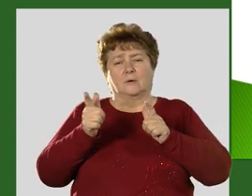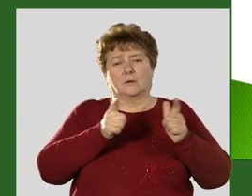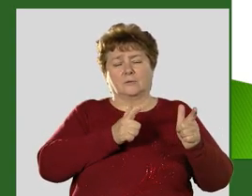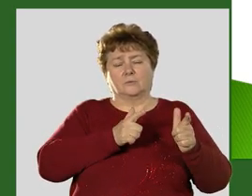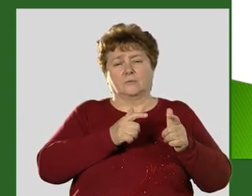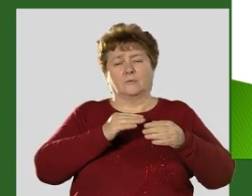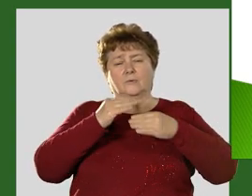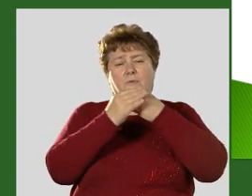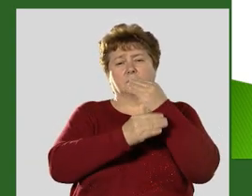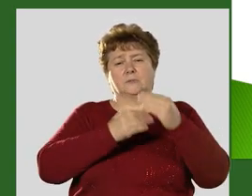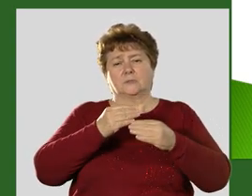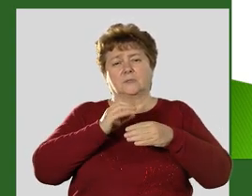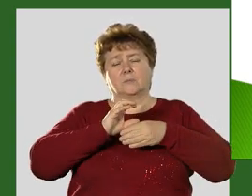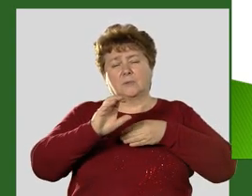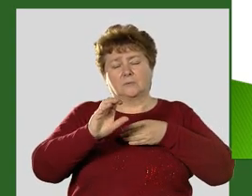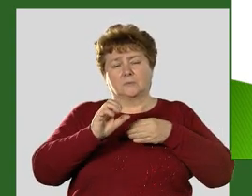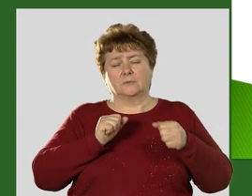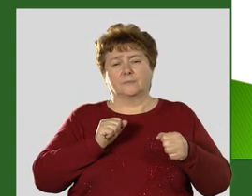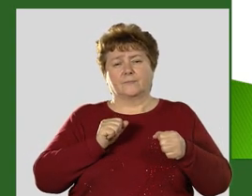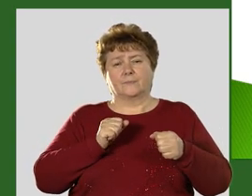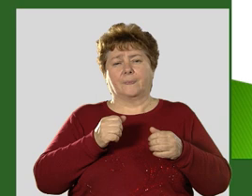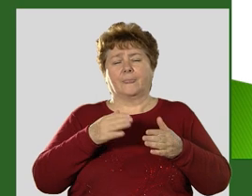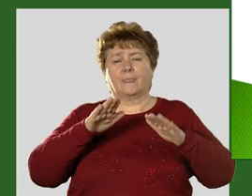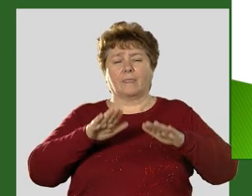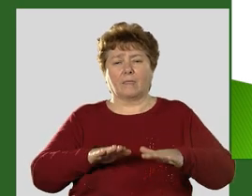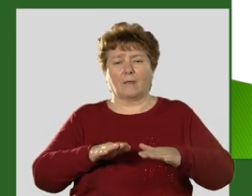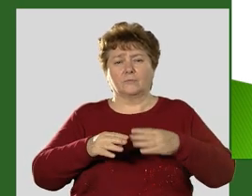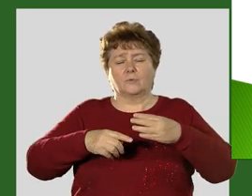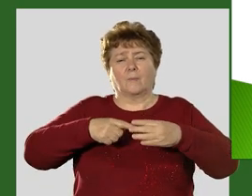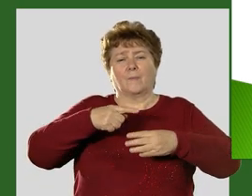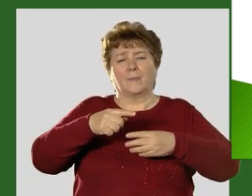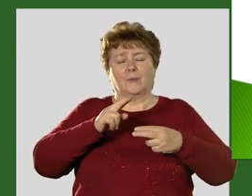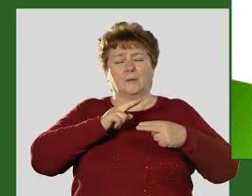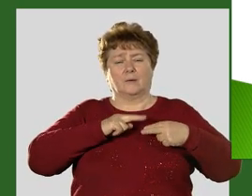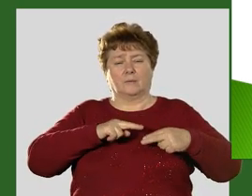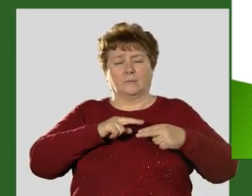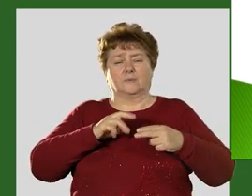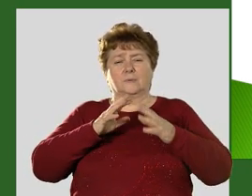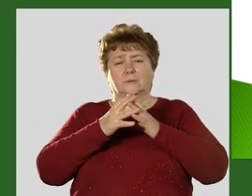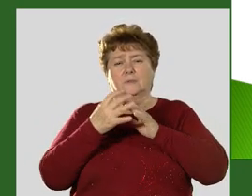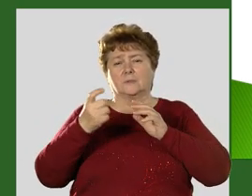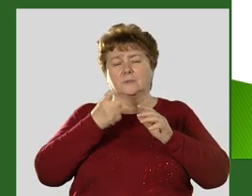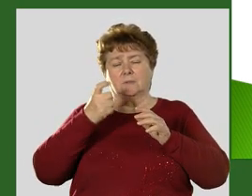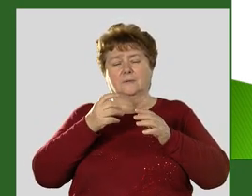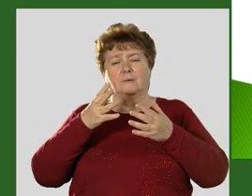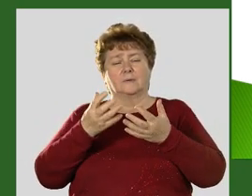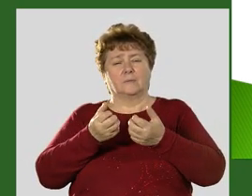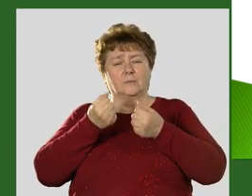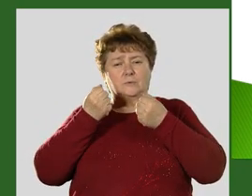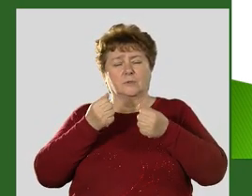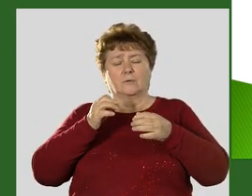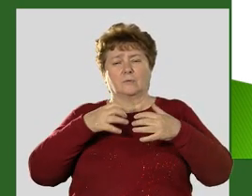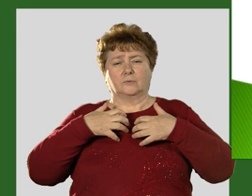готовой текстильной продукции. На основе переработки сельскохозяйственного сырья, получаемого